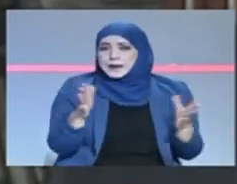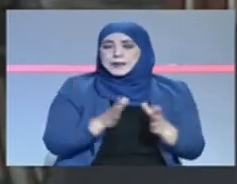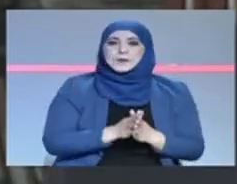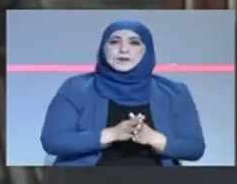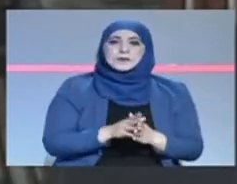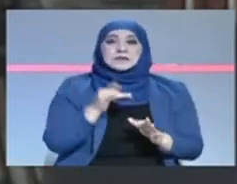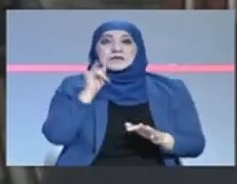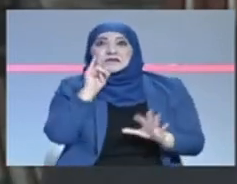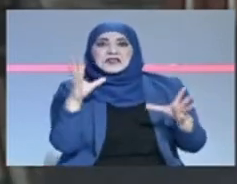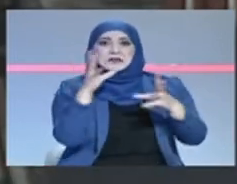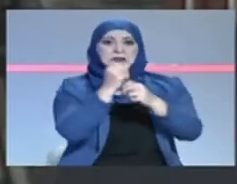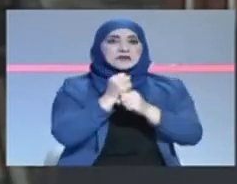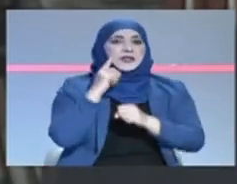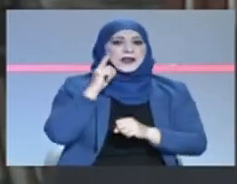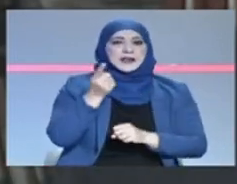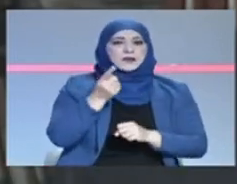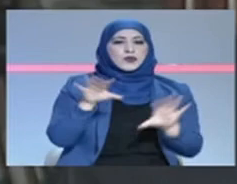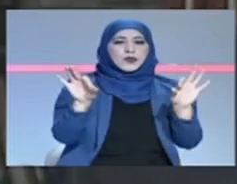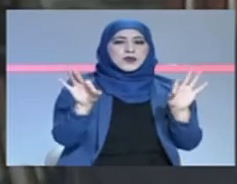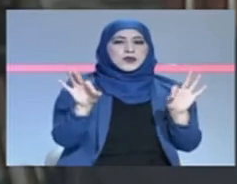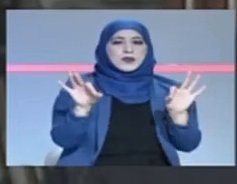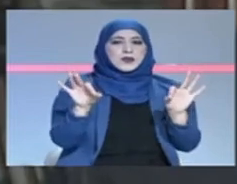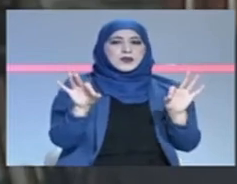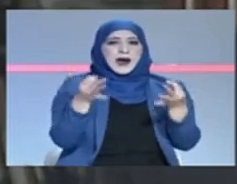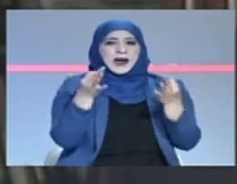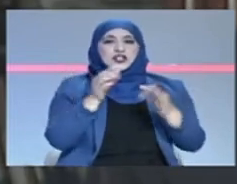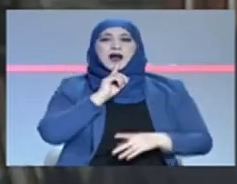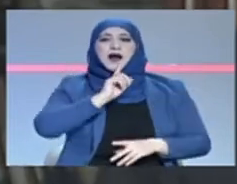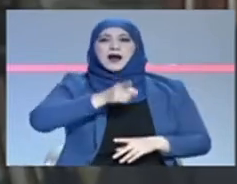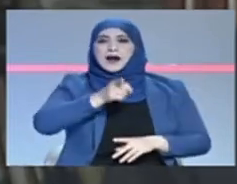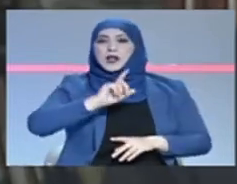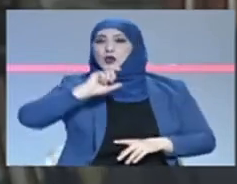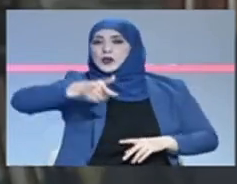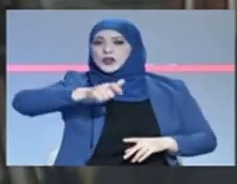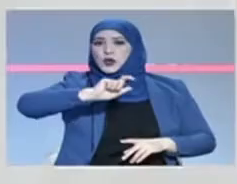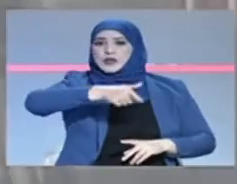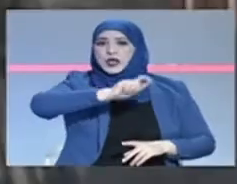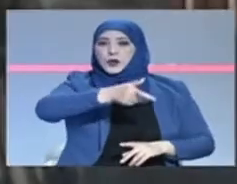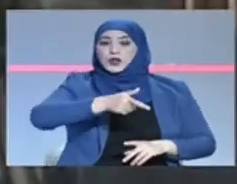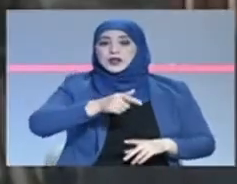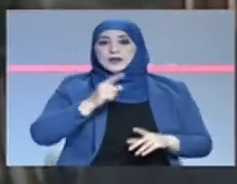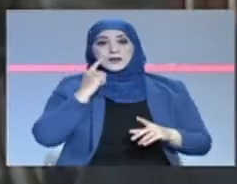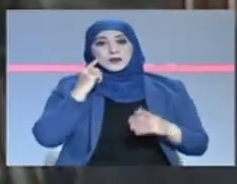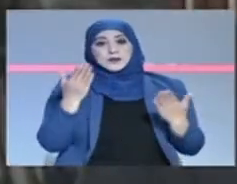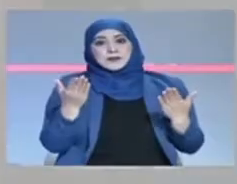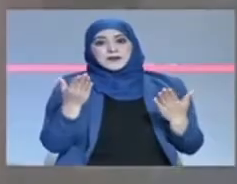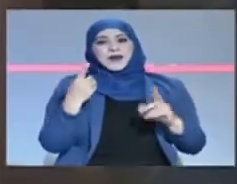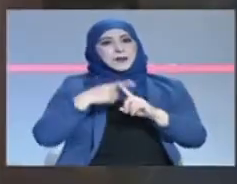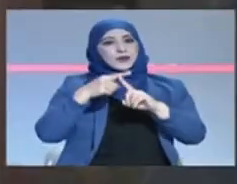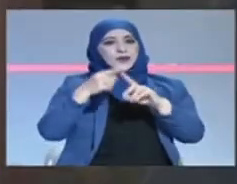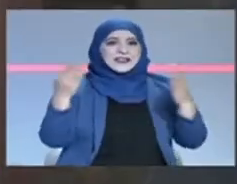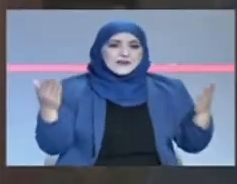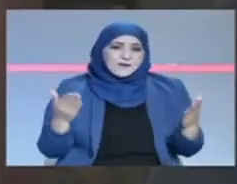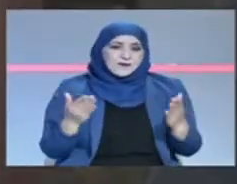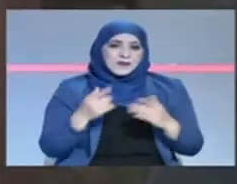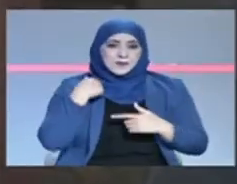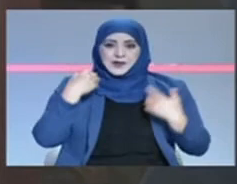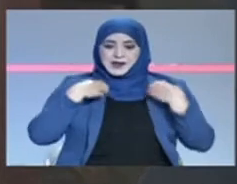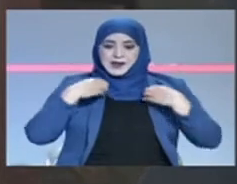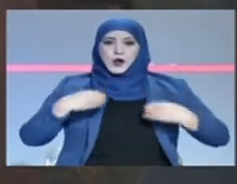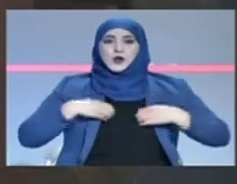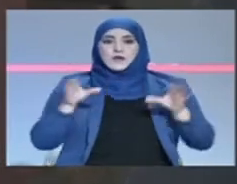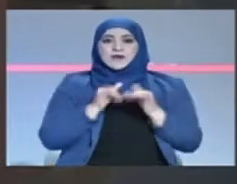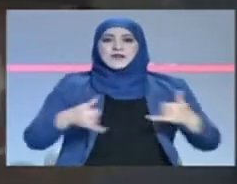كان نحسبه عام معدل 10 قرارات كل شهر، وهذا يعتبر رقم طيب. أنه أنا كعضو في مجلس